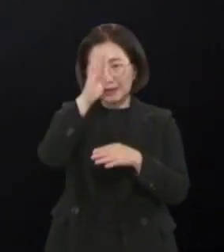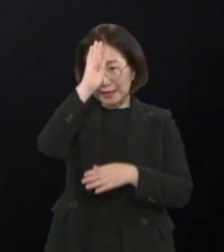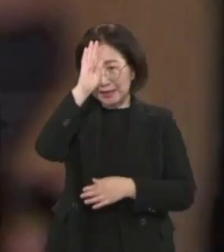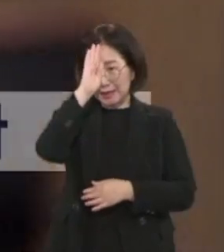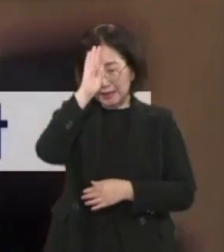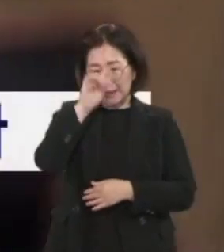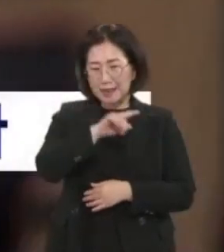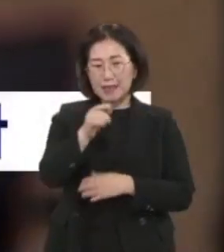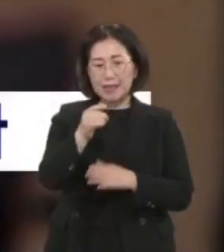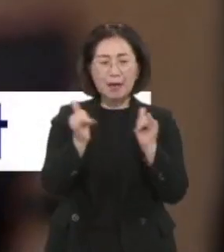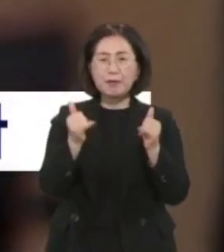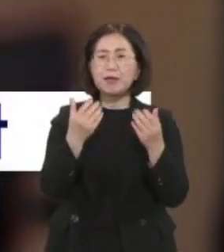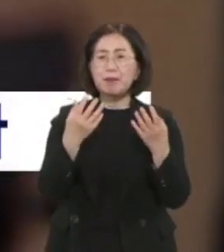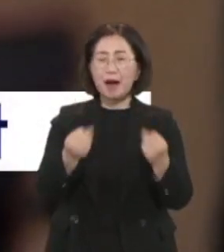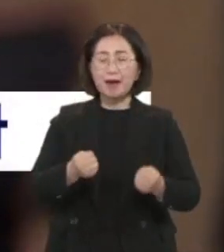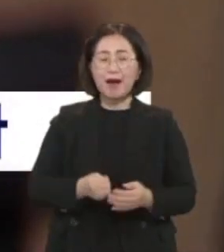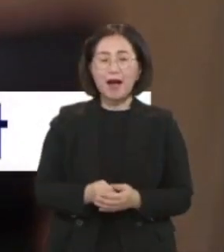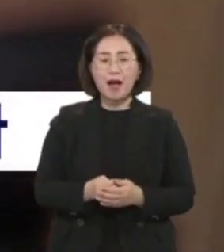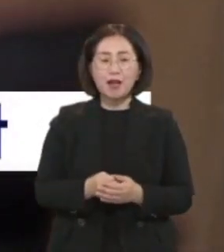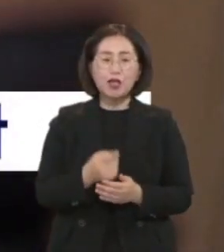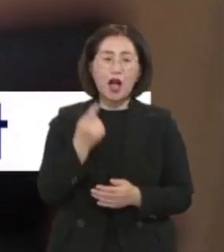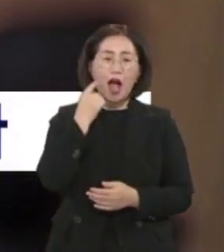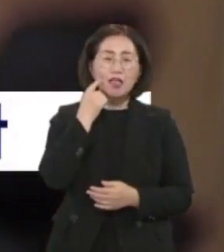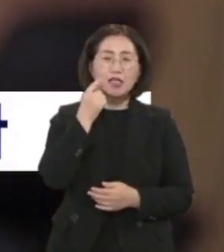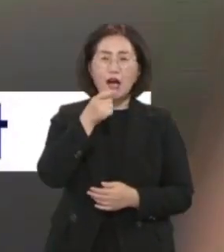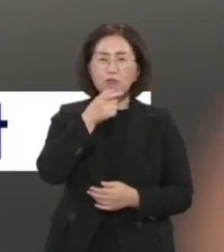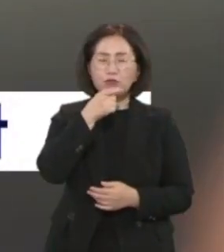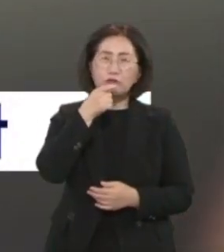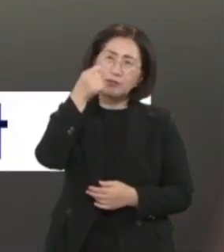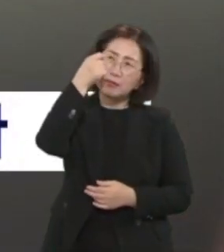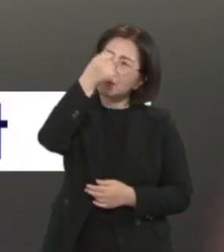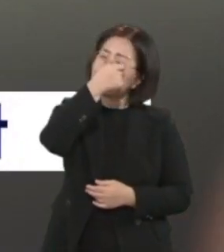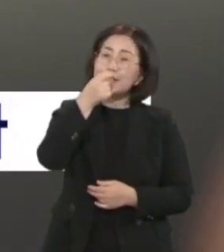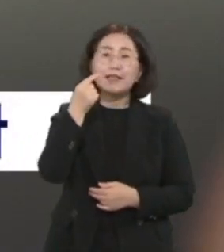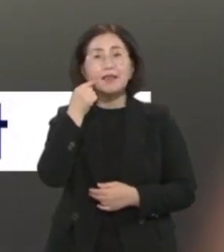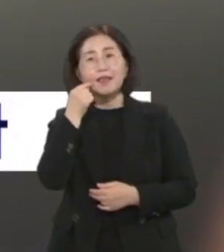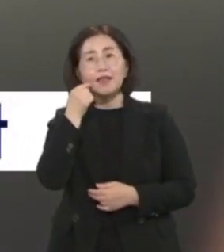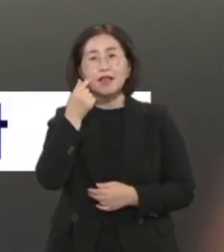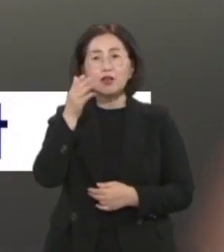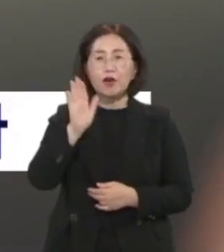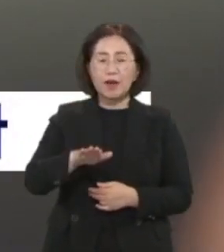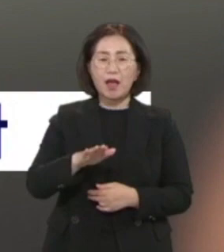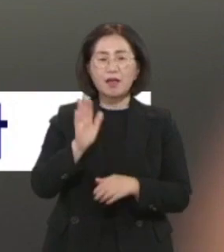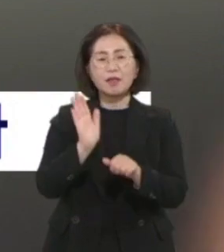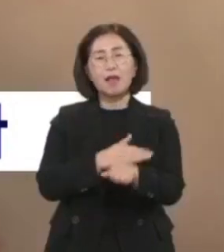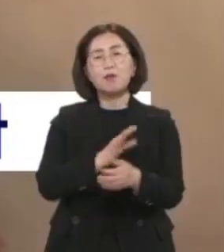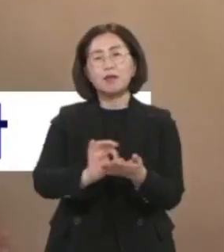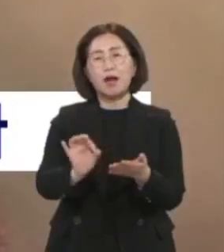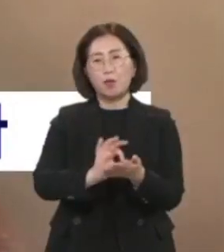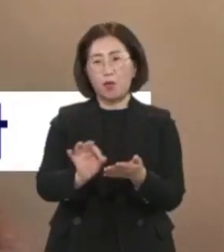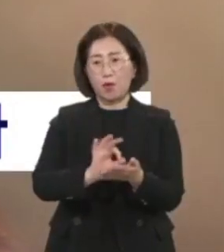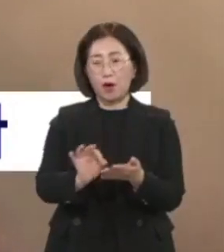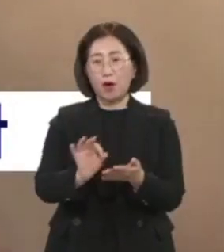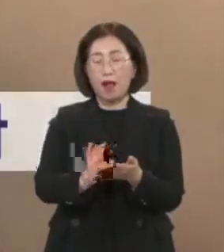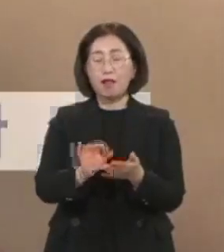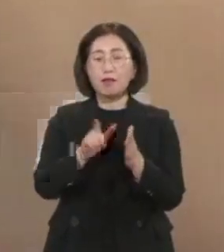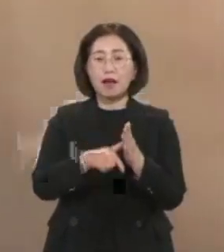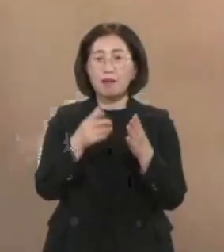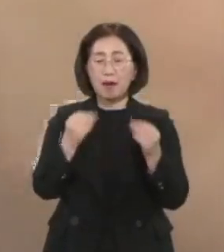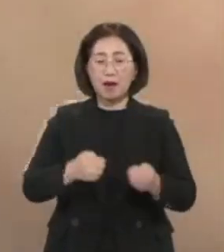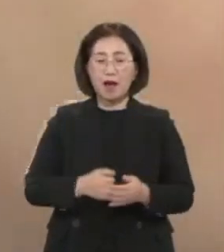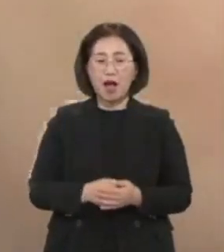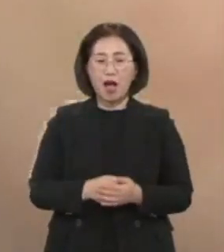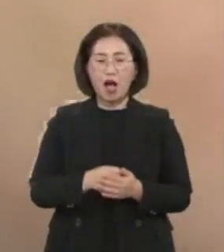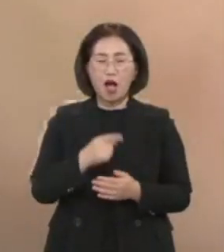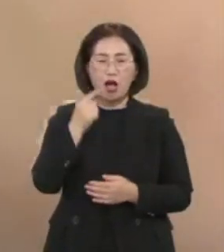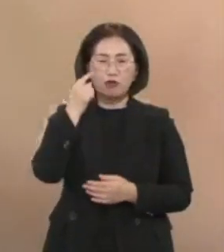잡으면서 인공눈물이 큰 인기를 끌고 있지만 오남용하는 경우도 많습니다. 눈이 뻑뻑해질